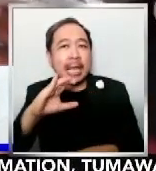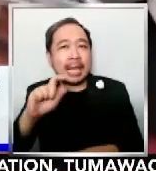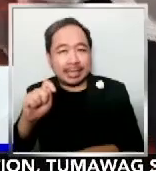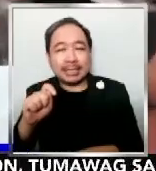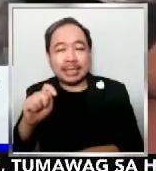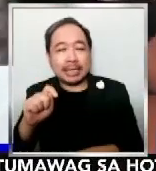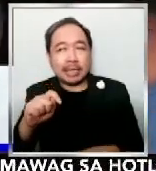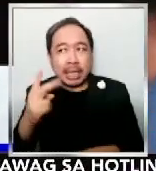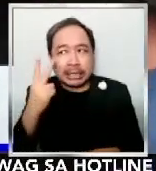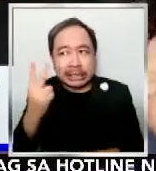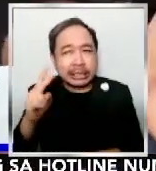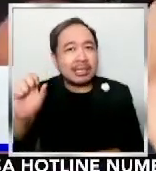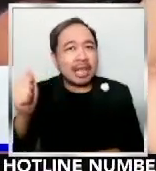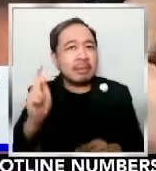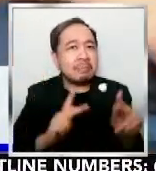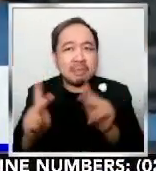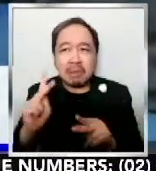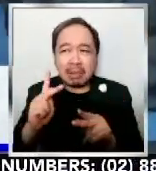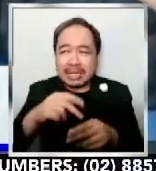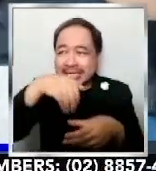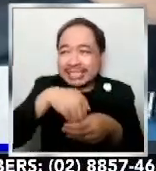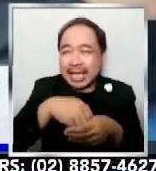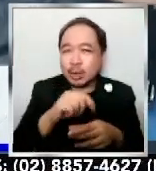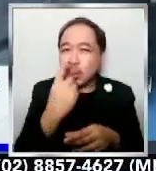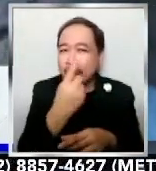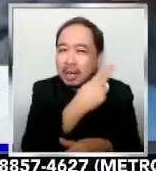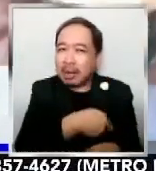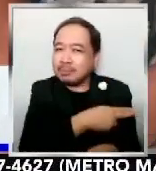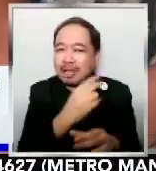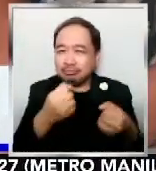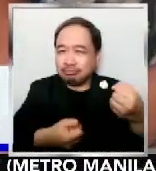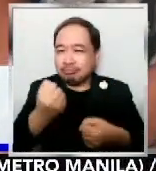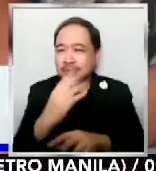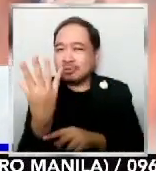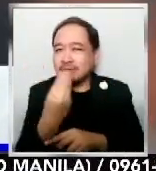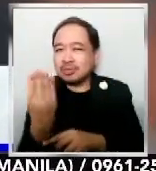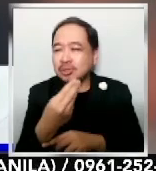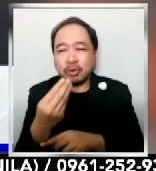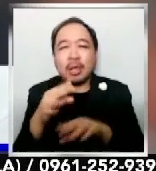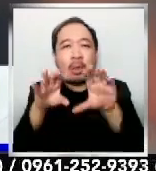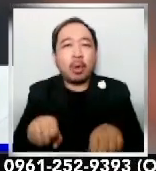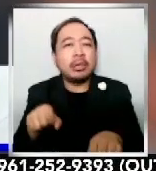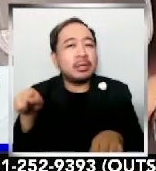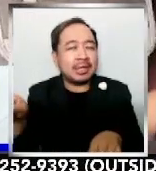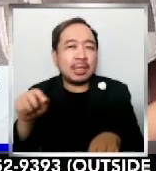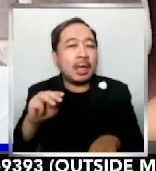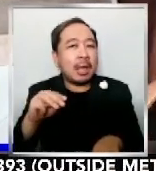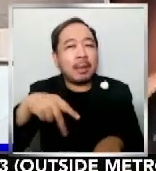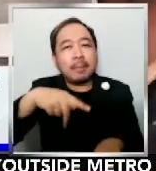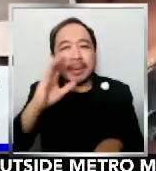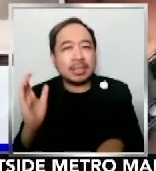na nagsisiksikan sa ambulansyang kanilang pinara sa Makapagal Boulevard sa Paranaque City. Kabilang dyan ang isang sanggol at isang bata.